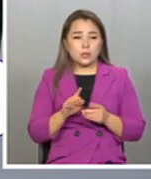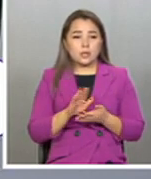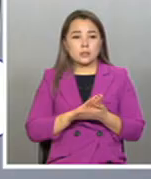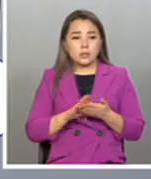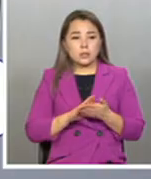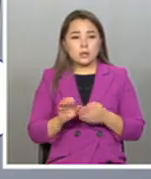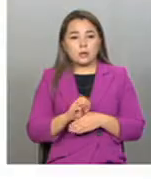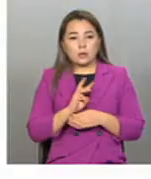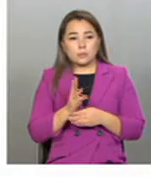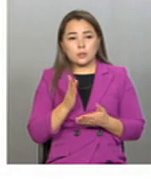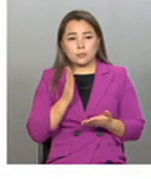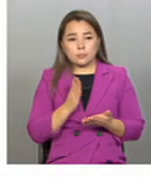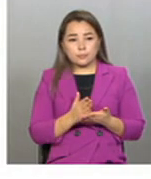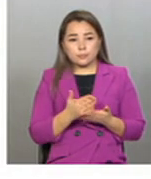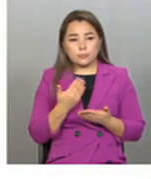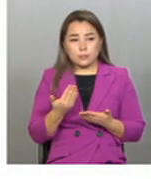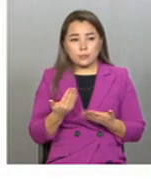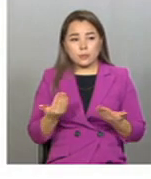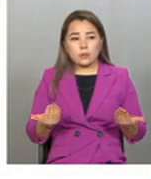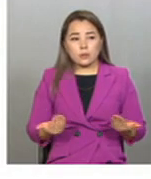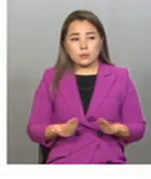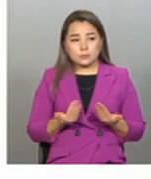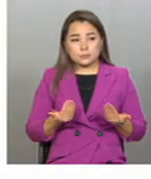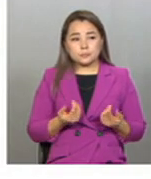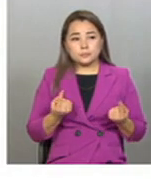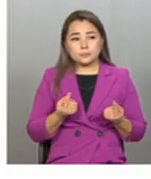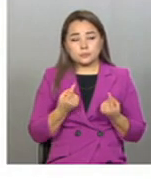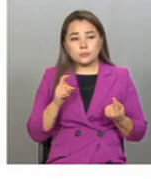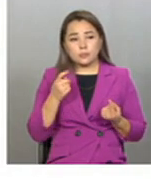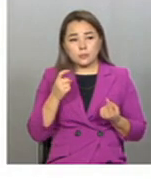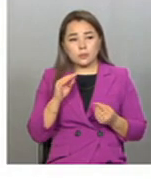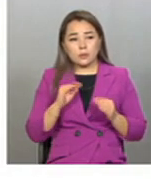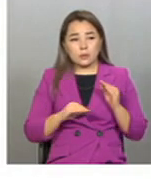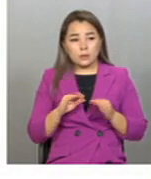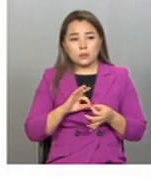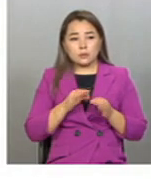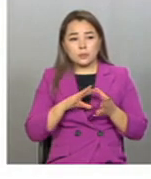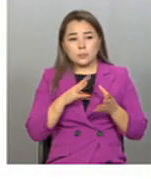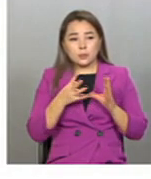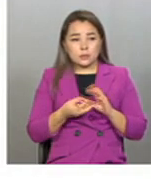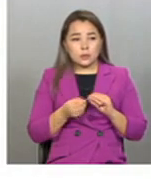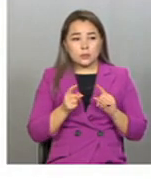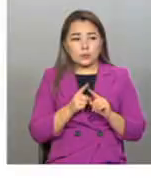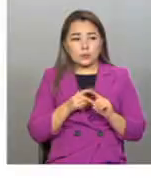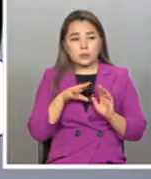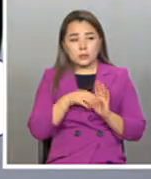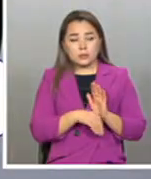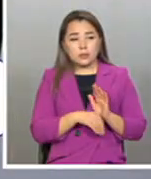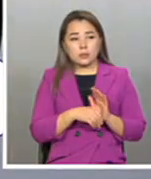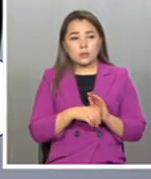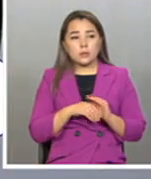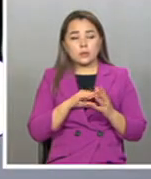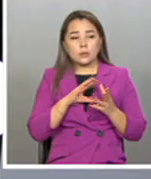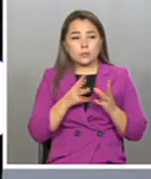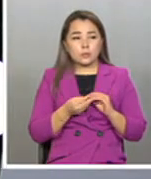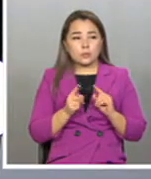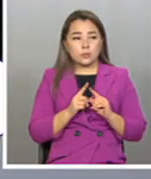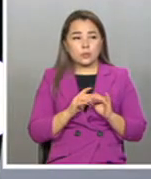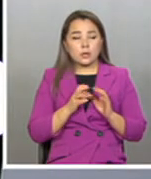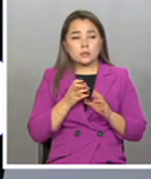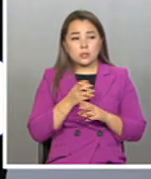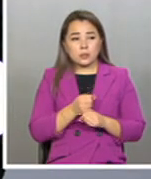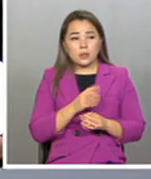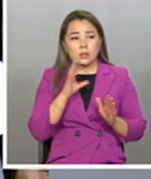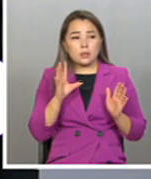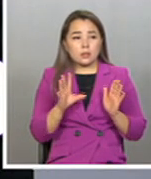ету, тұрмыстық химиялық заттардан барынша көлемін мейлінше азайту, альтернативті энергия